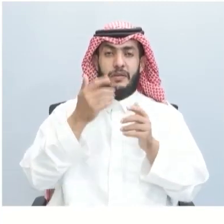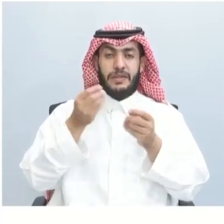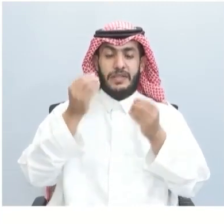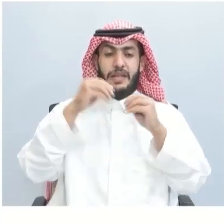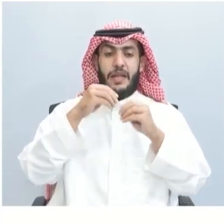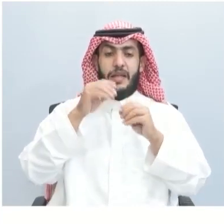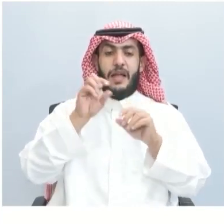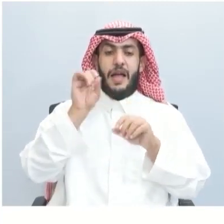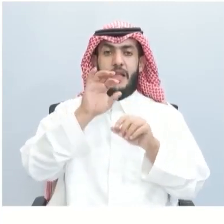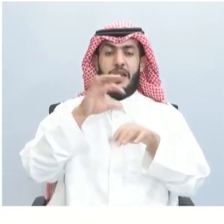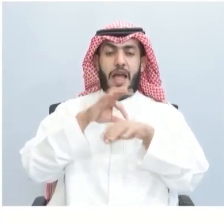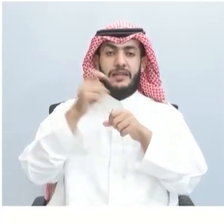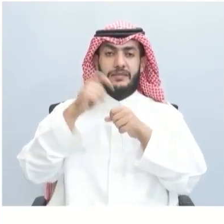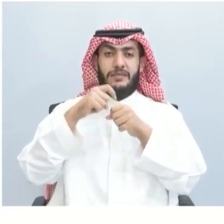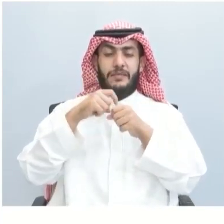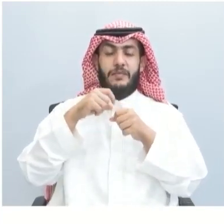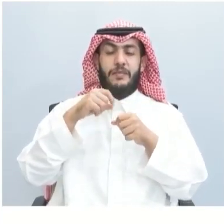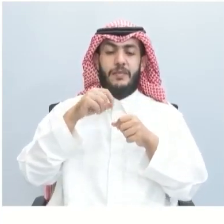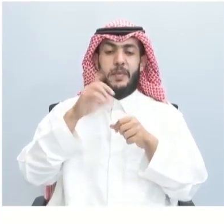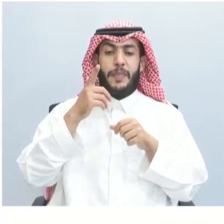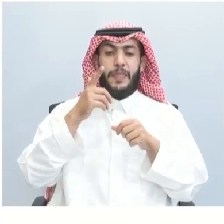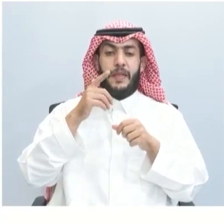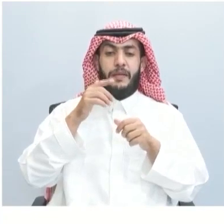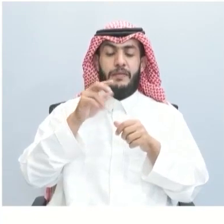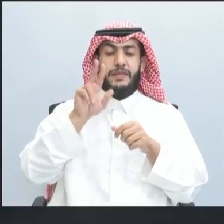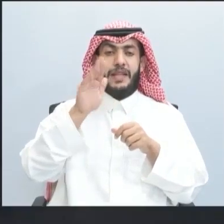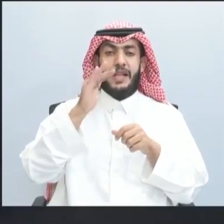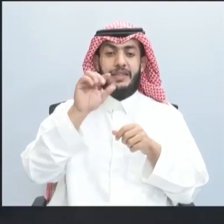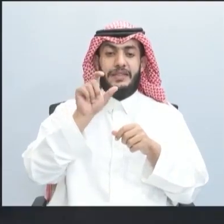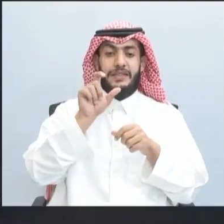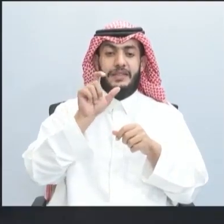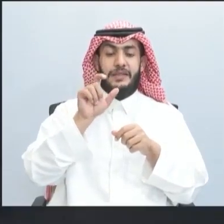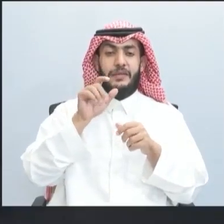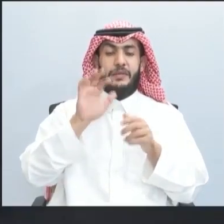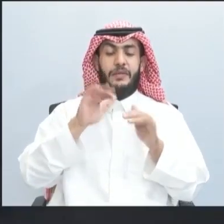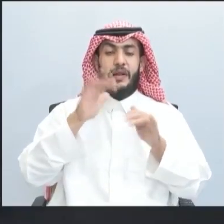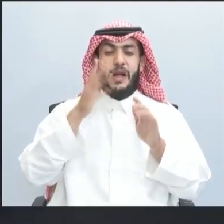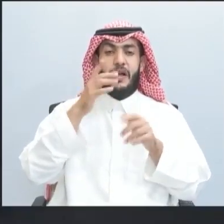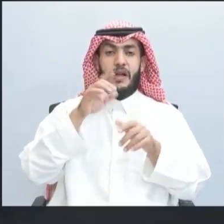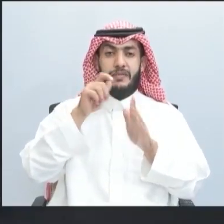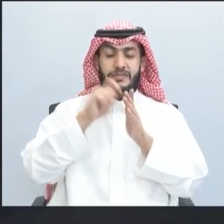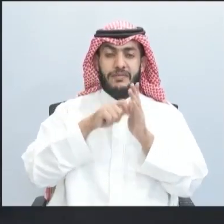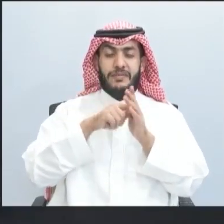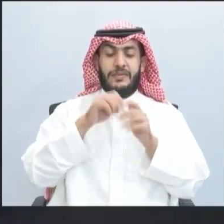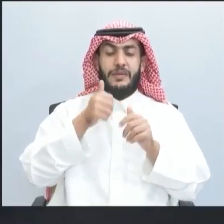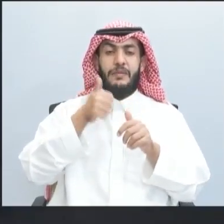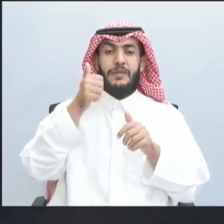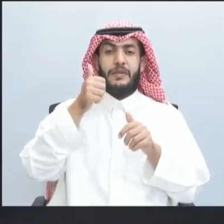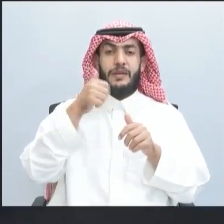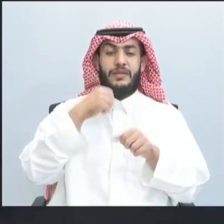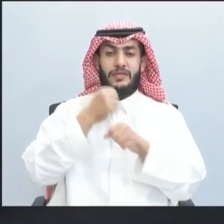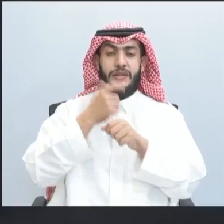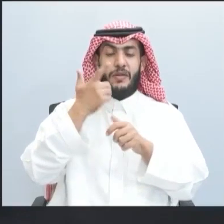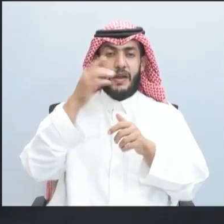وزياده عدد الزائرين اذا ما المقصود بتحسين محركات البحث اي جميع الاجراءات التي يتخذها